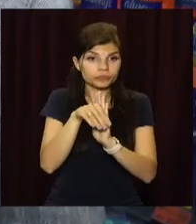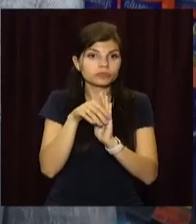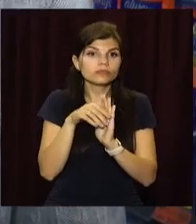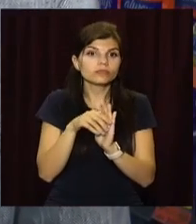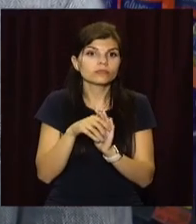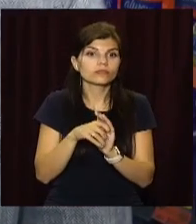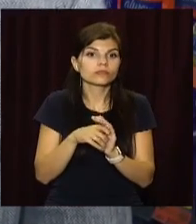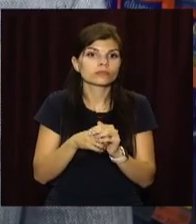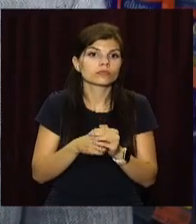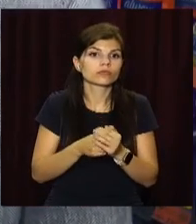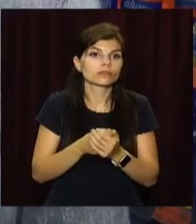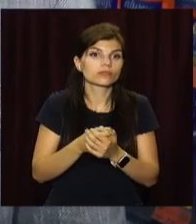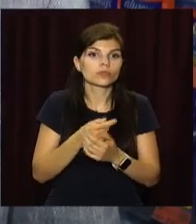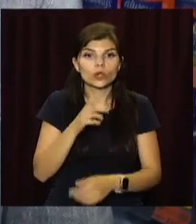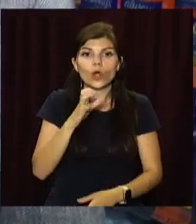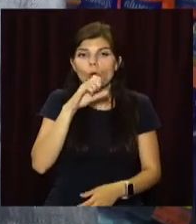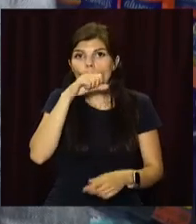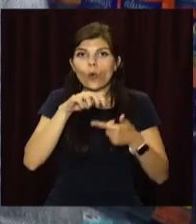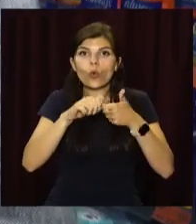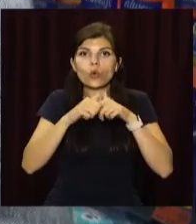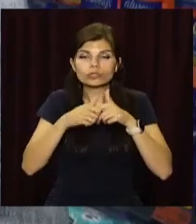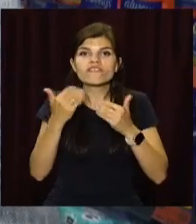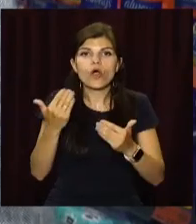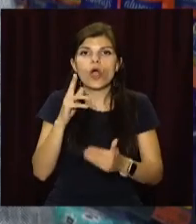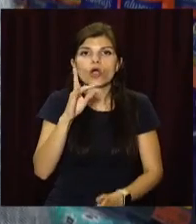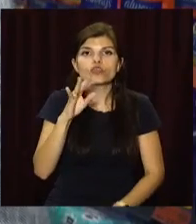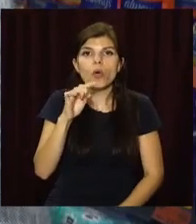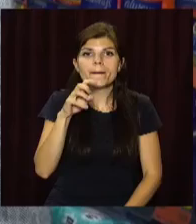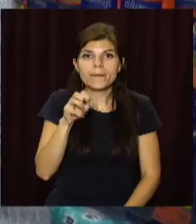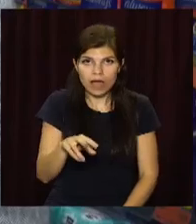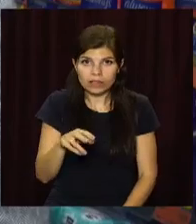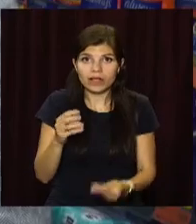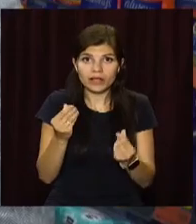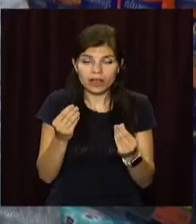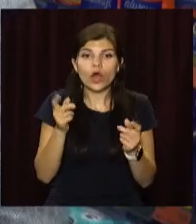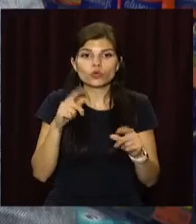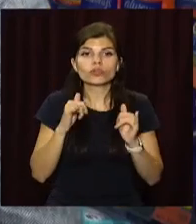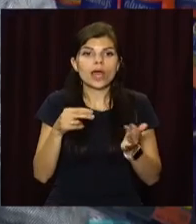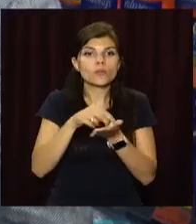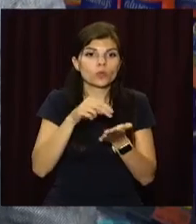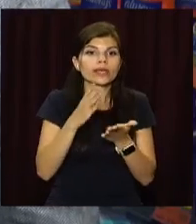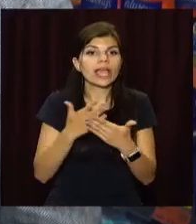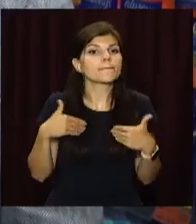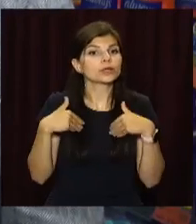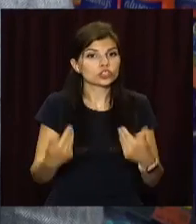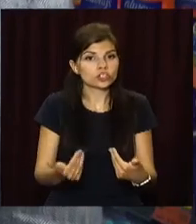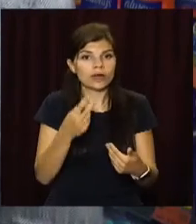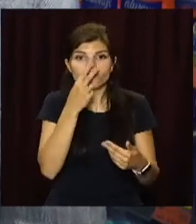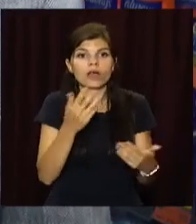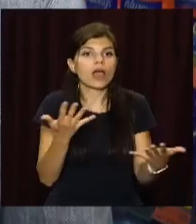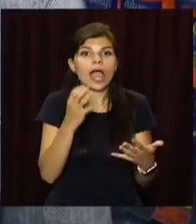с кукурузного крахмала. Также присутствует для покупателей предложение в